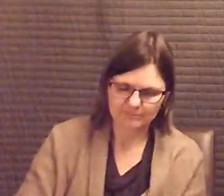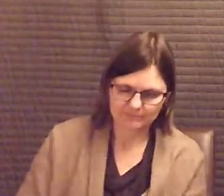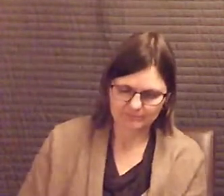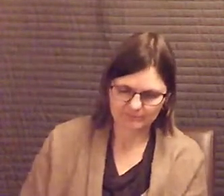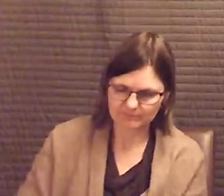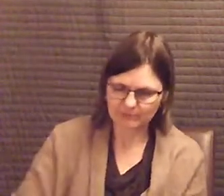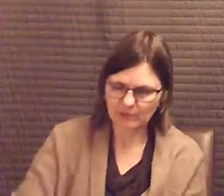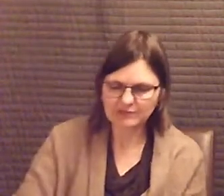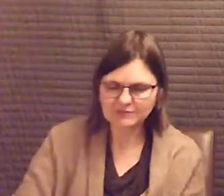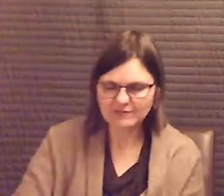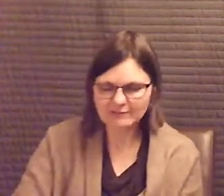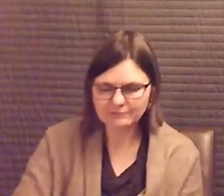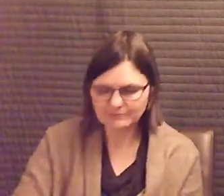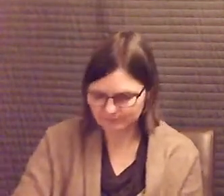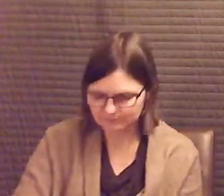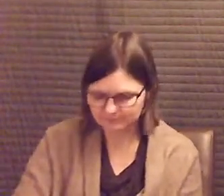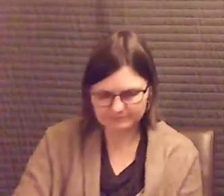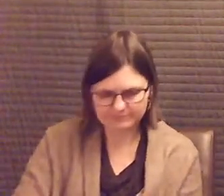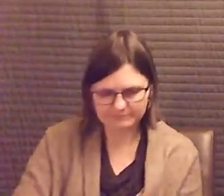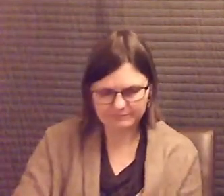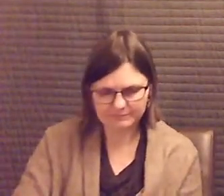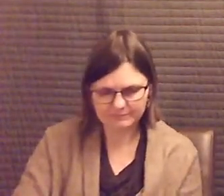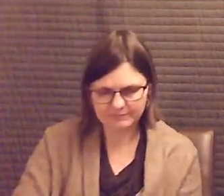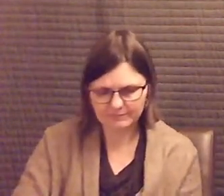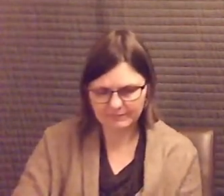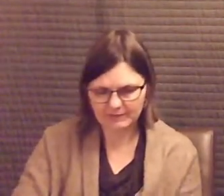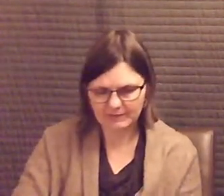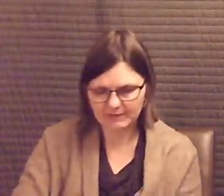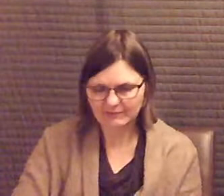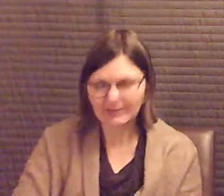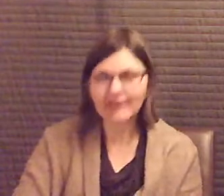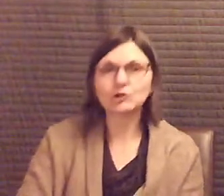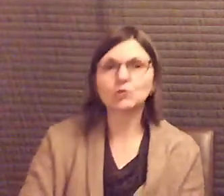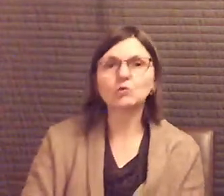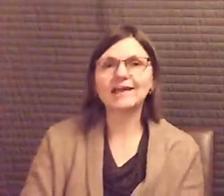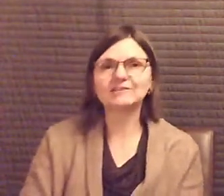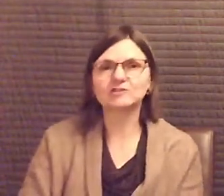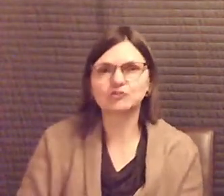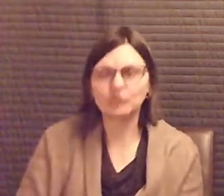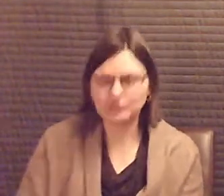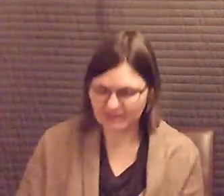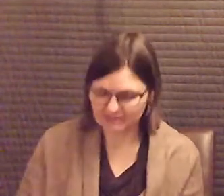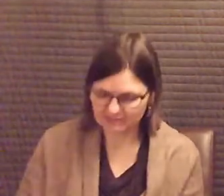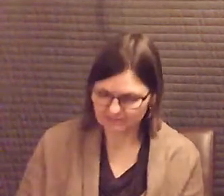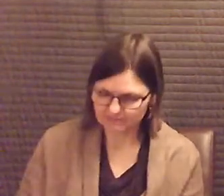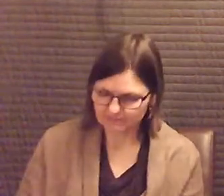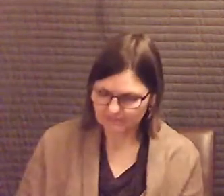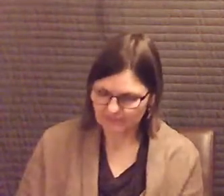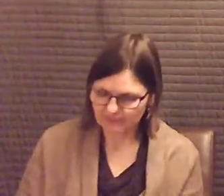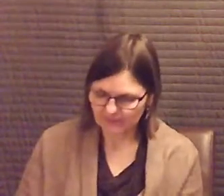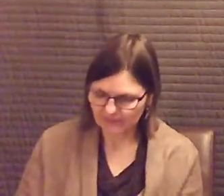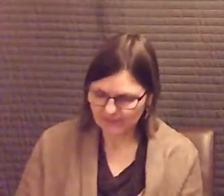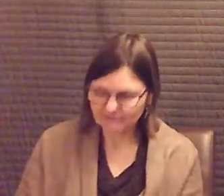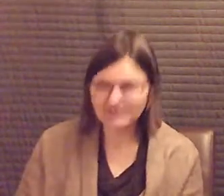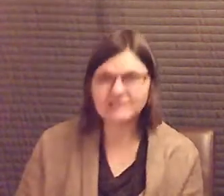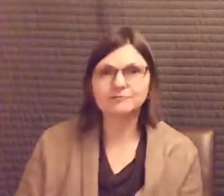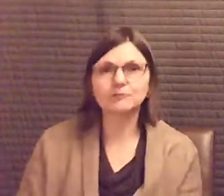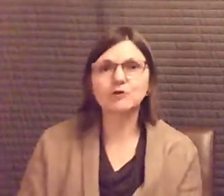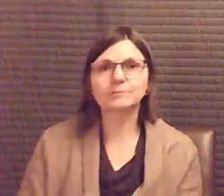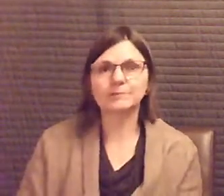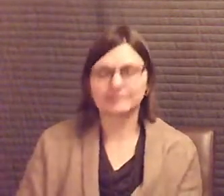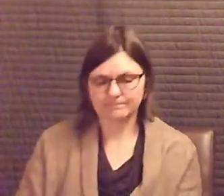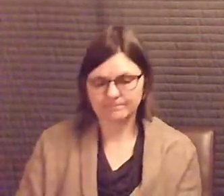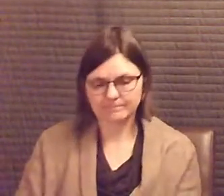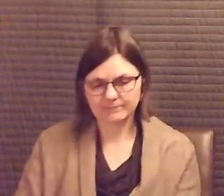normaal man is 12 wil ook uit hout jezus was en we kijken naar hoe jezus gezonden en was reject en werd